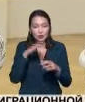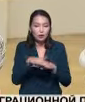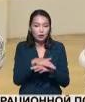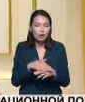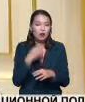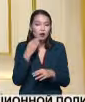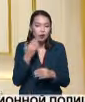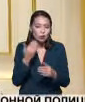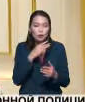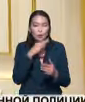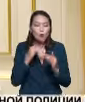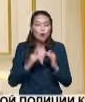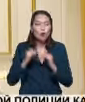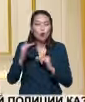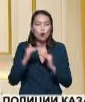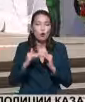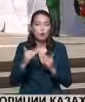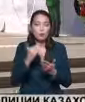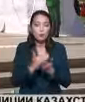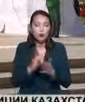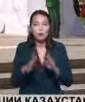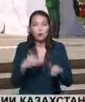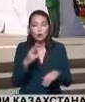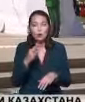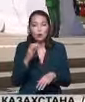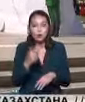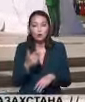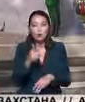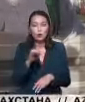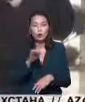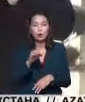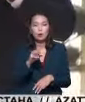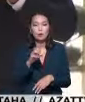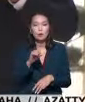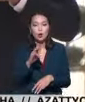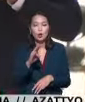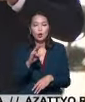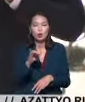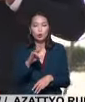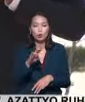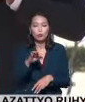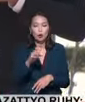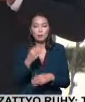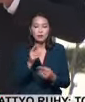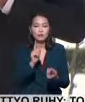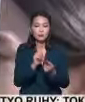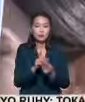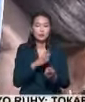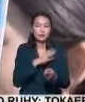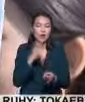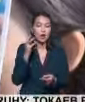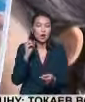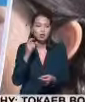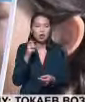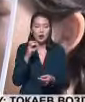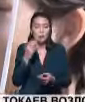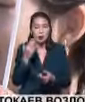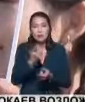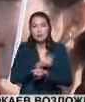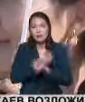качественно новый уровень. Затем Касым-Жомарт Токаев и Гурбангулы Бермухамедов открыли памятник Абаю в Ашхабаде. Глава нашего государства назвал это